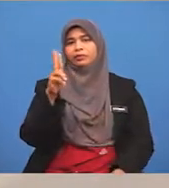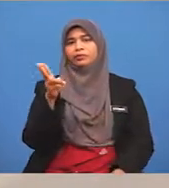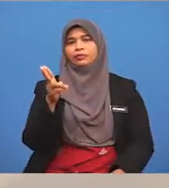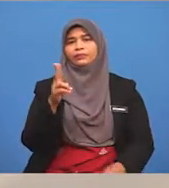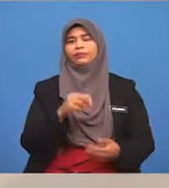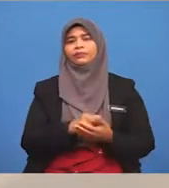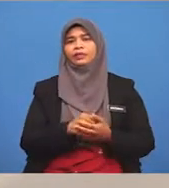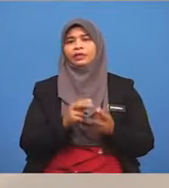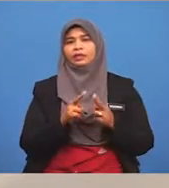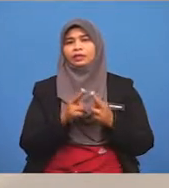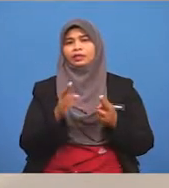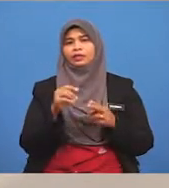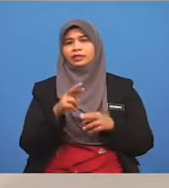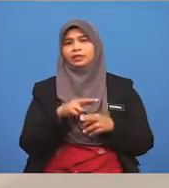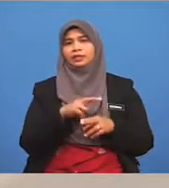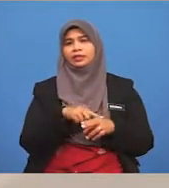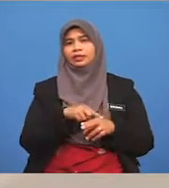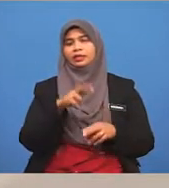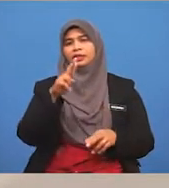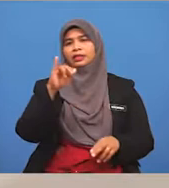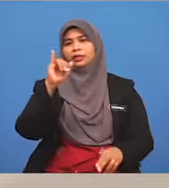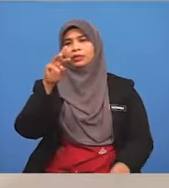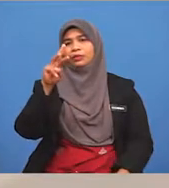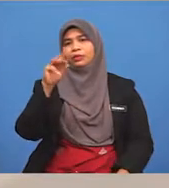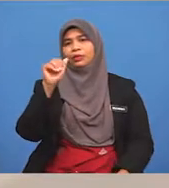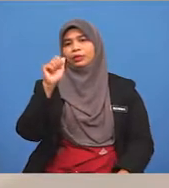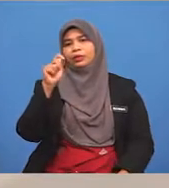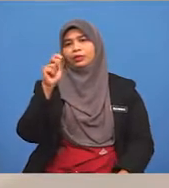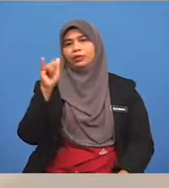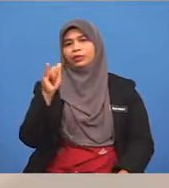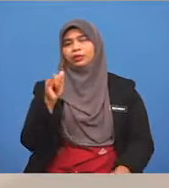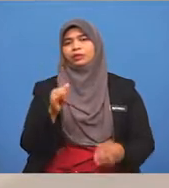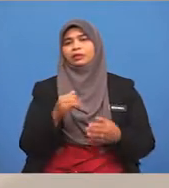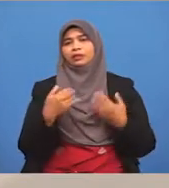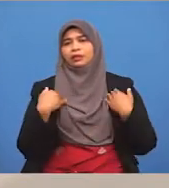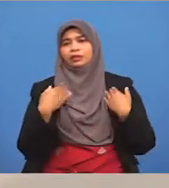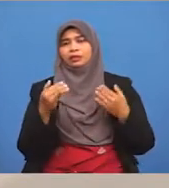Majah secara bersendirian adalah hadis dhaif.